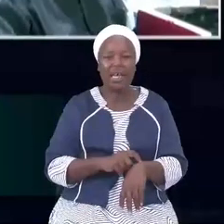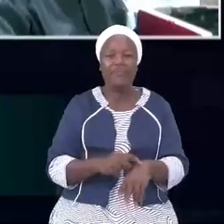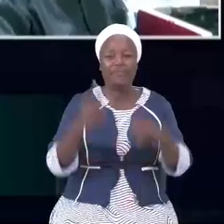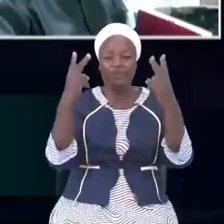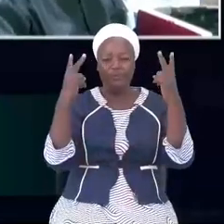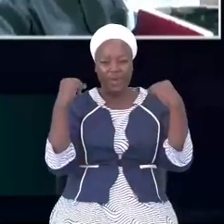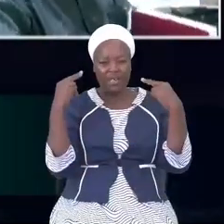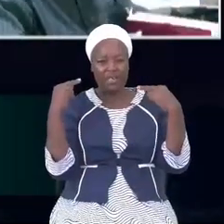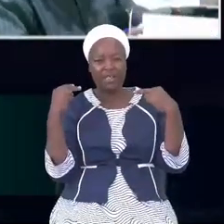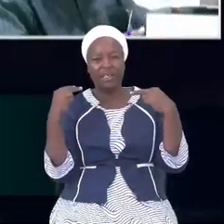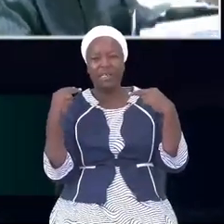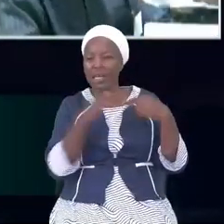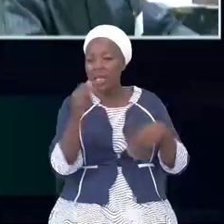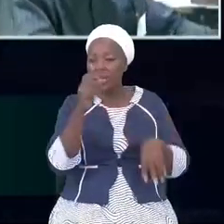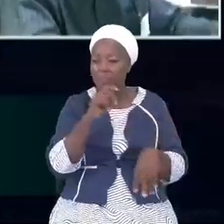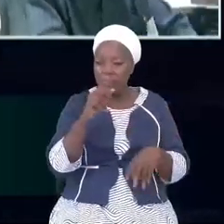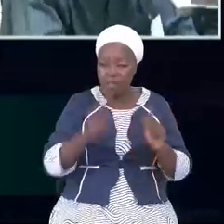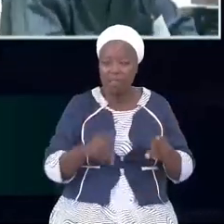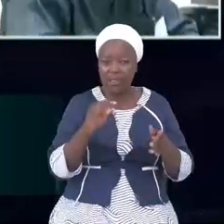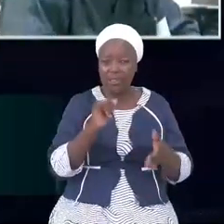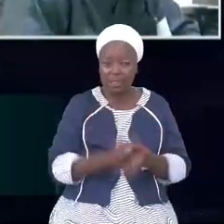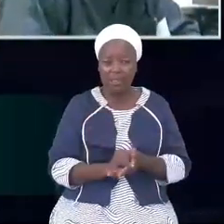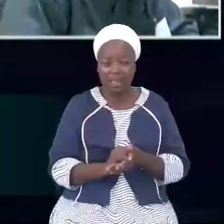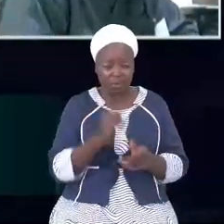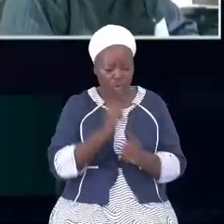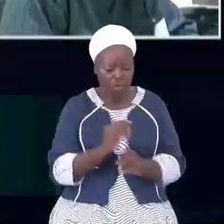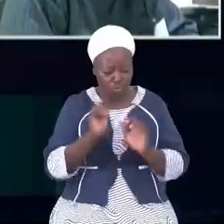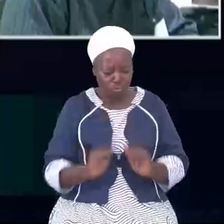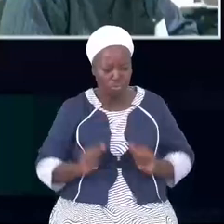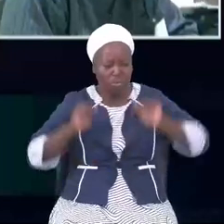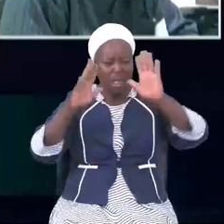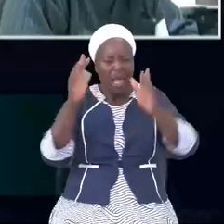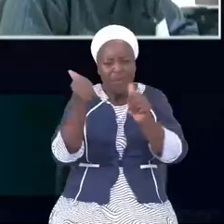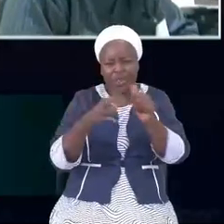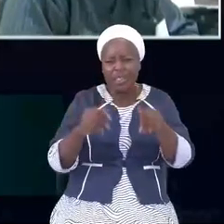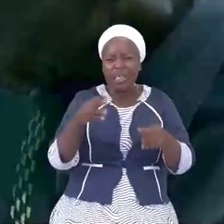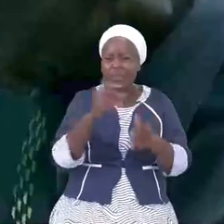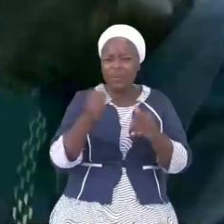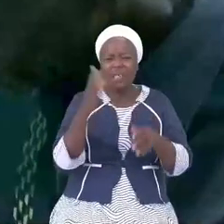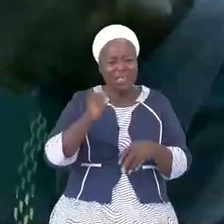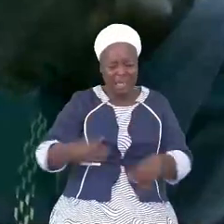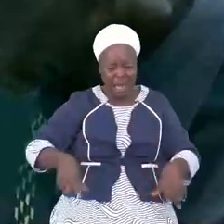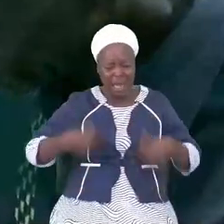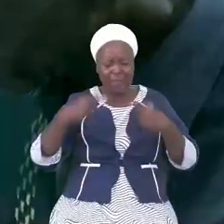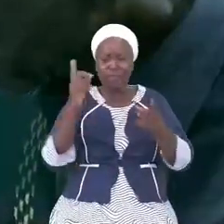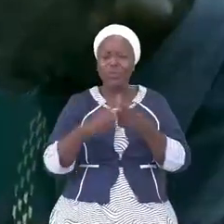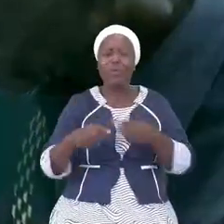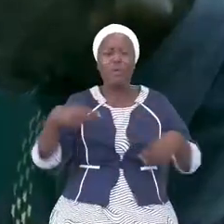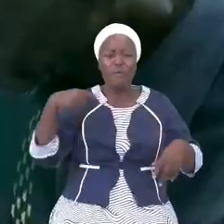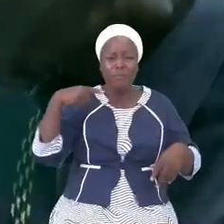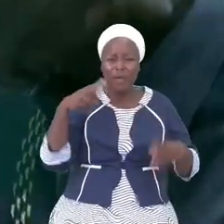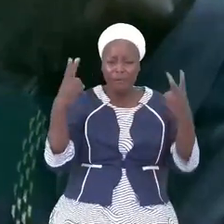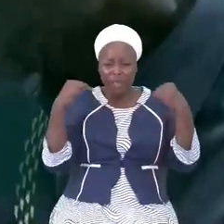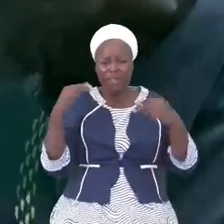Une personne qui dédie sa vie à la vanité, en Ecclésiaste